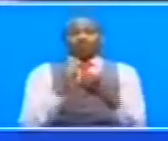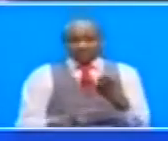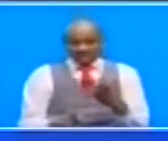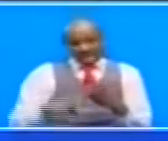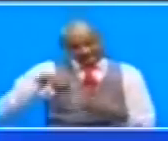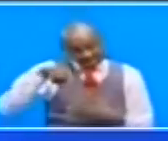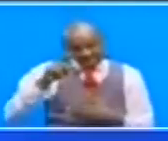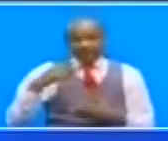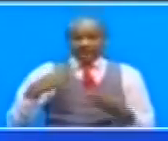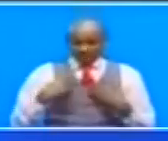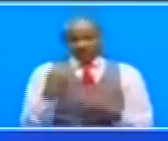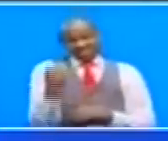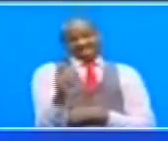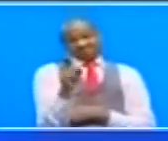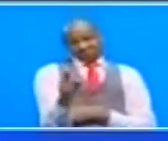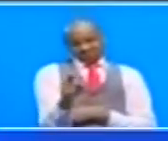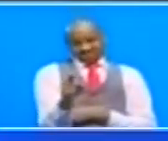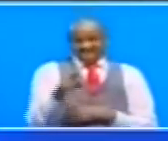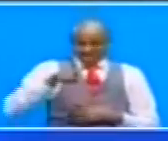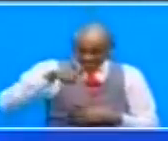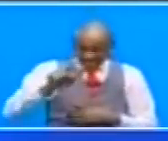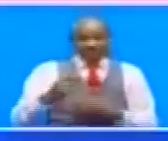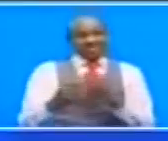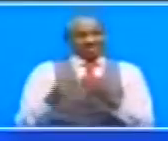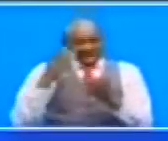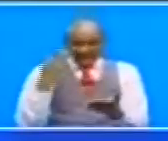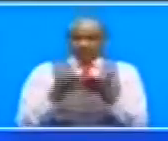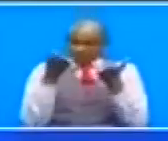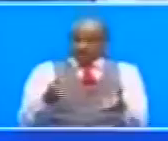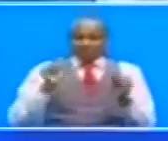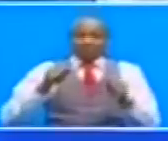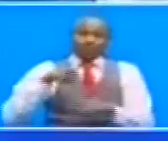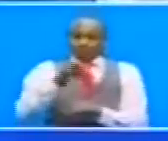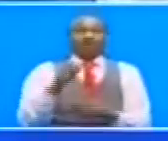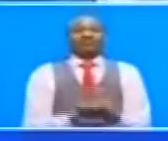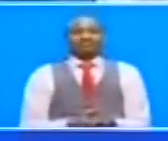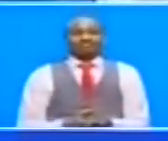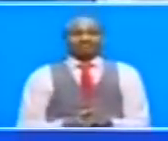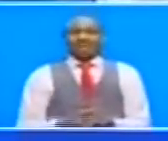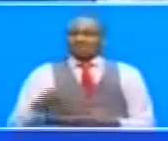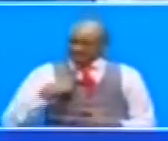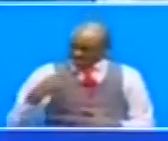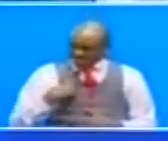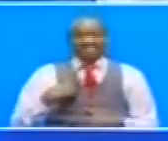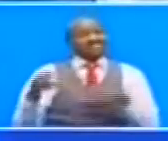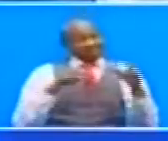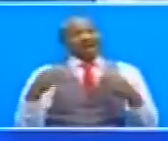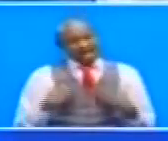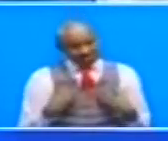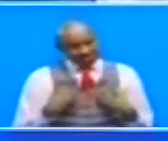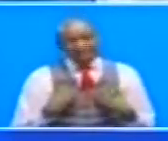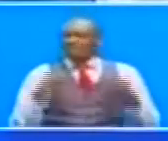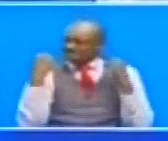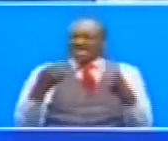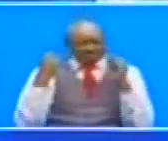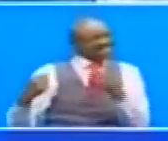huku akisalia na mtoto huyu ambaye hadi leo ana uwezo wa kutembea. So nimepitia pitia, changamoto ni